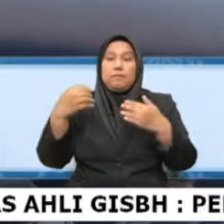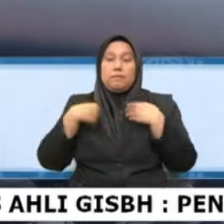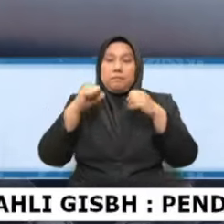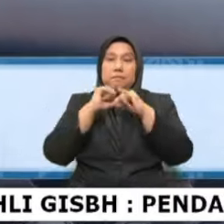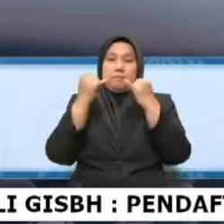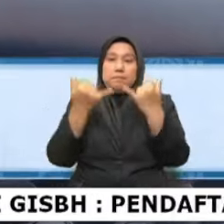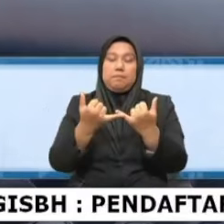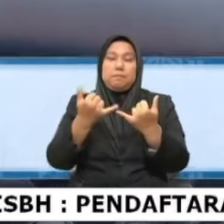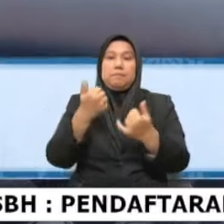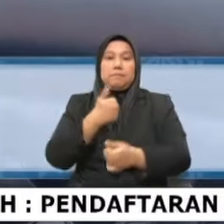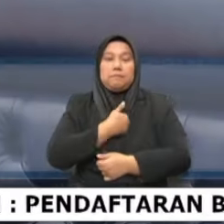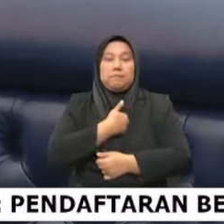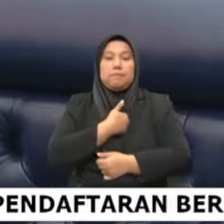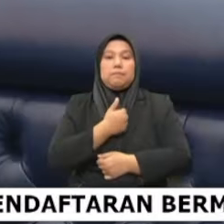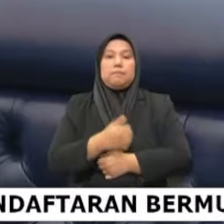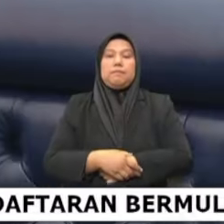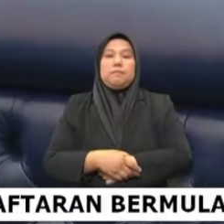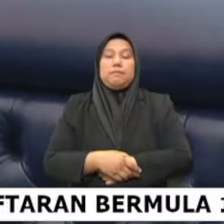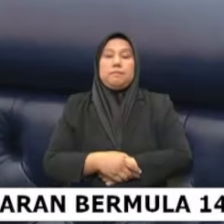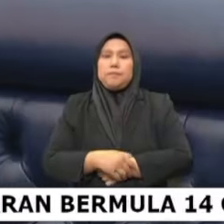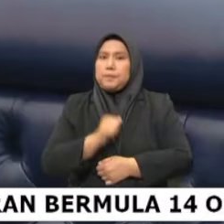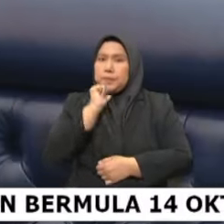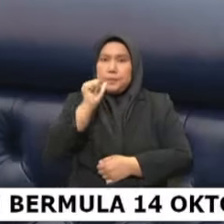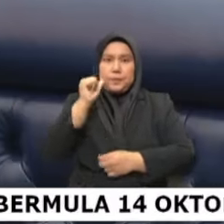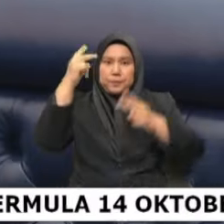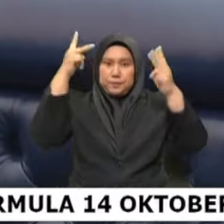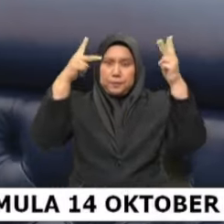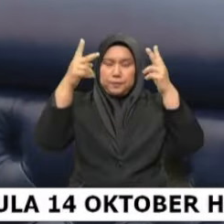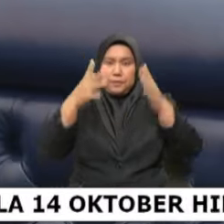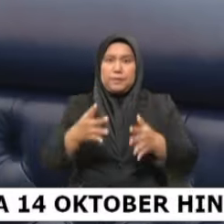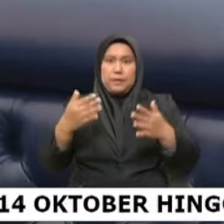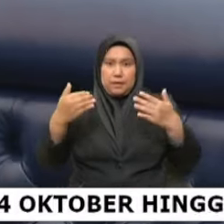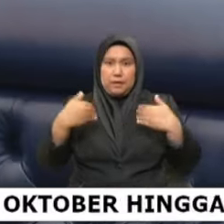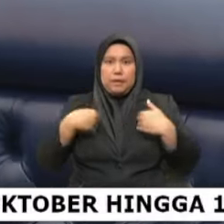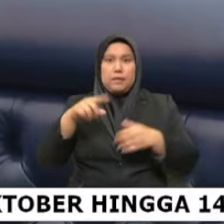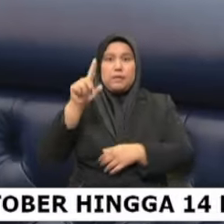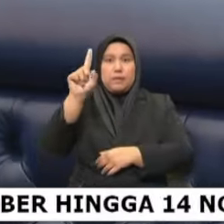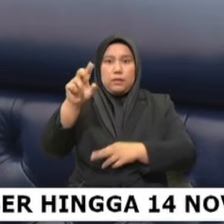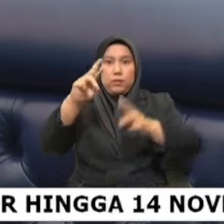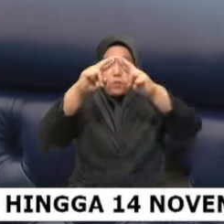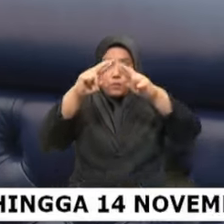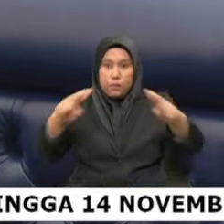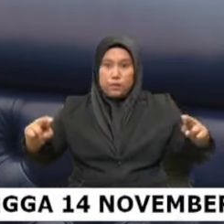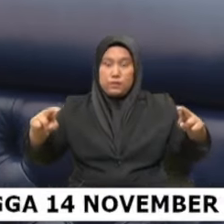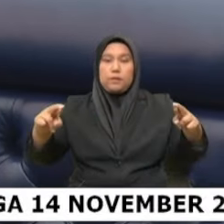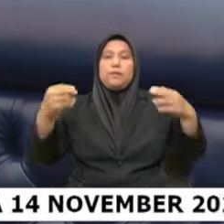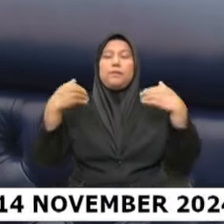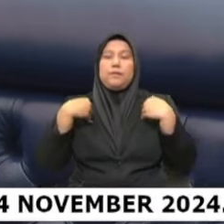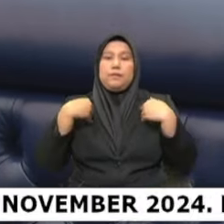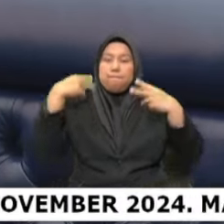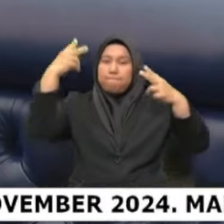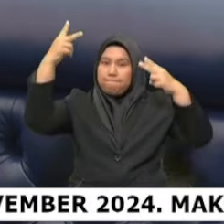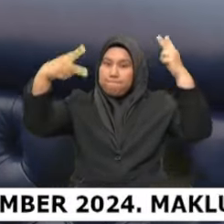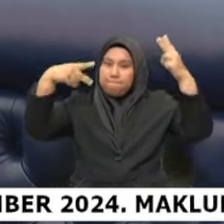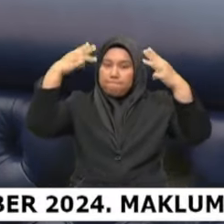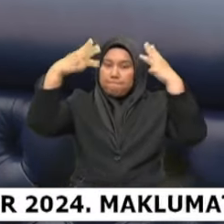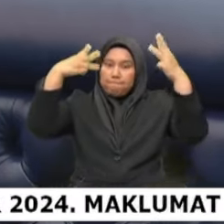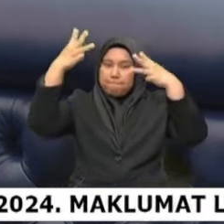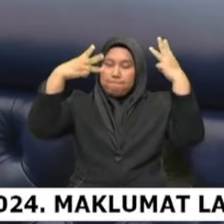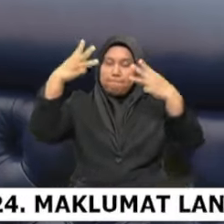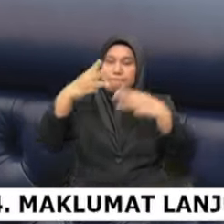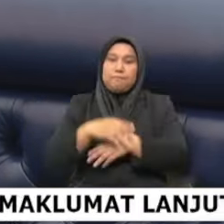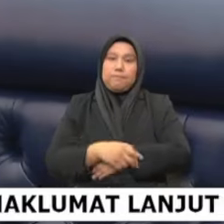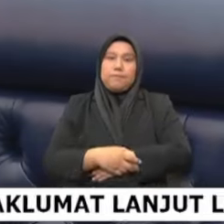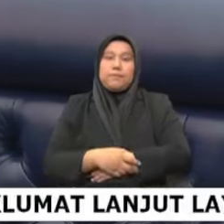Ya? Mereka mempunyai syarikat menjadi satu resort pun ada. Ya? Jadi kebimbangan saya. Ya? Kena